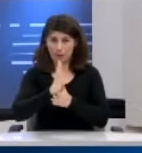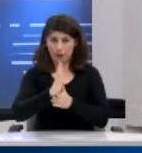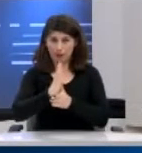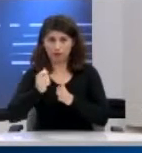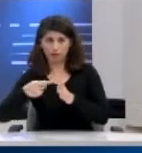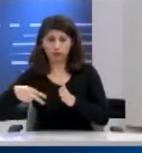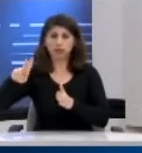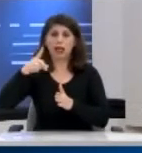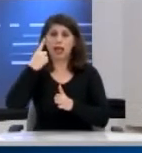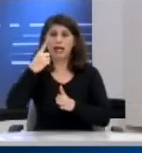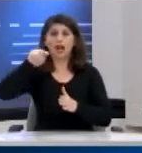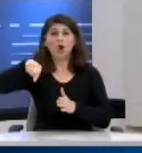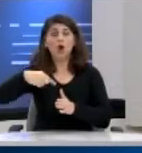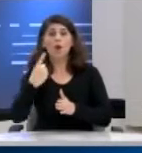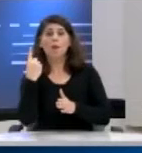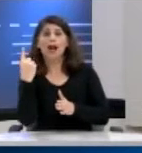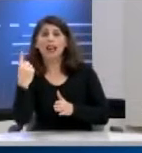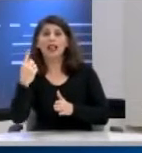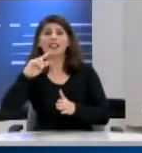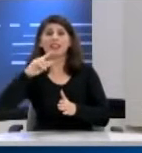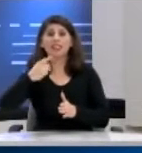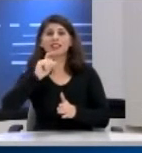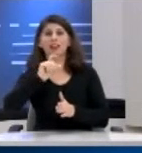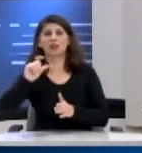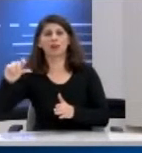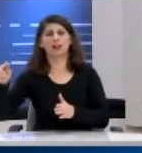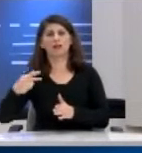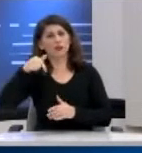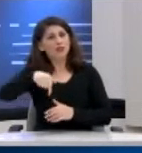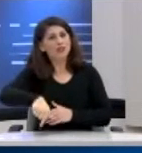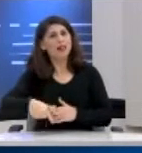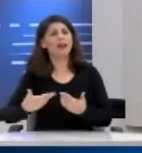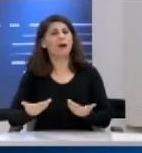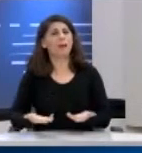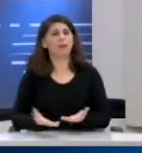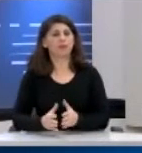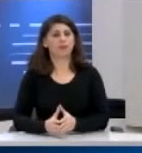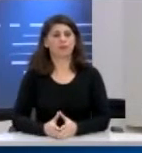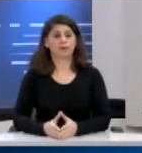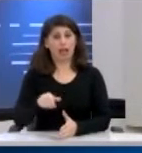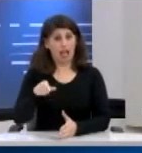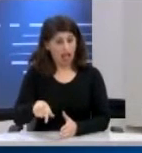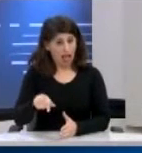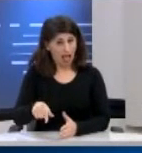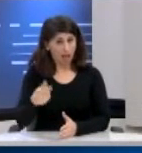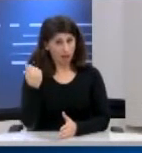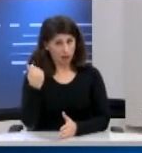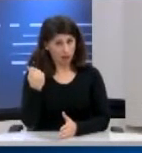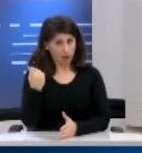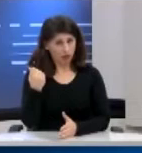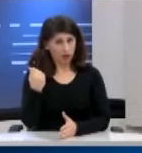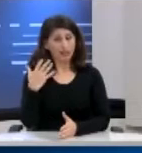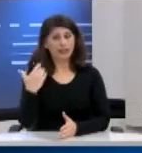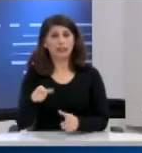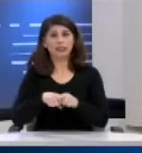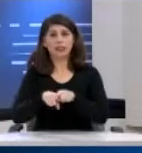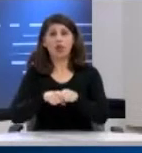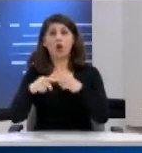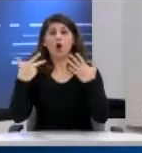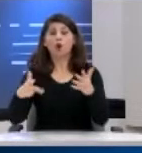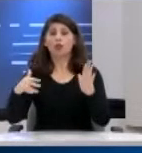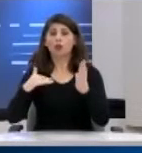1,1 δισεκατομμύρια ευρώ σήμερα, τα οποία αντίστοιχα αφορούσαν 800.000 οικογένειες